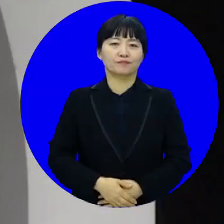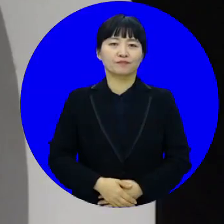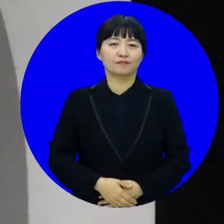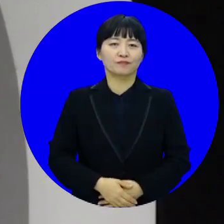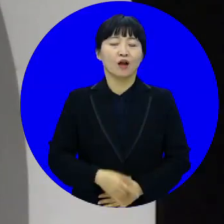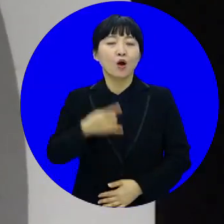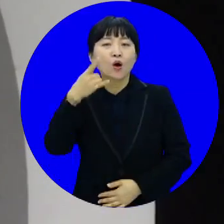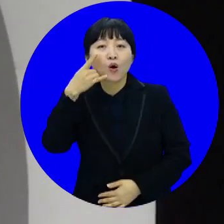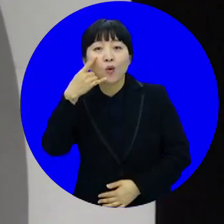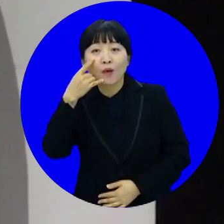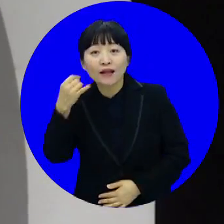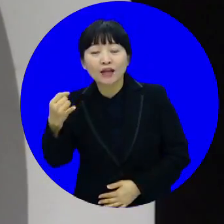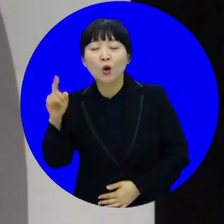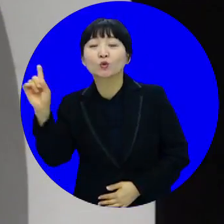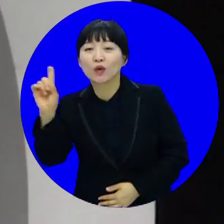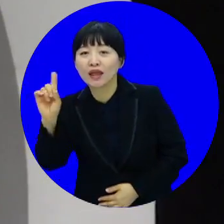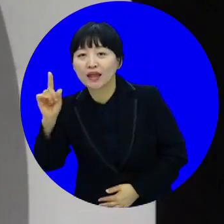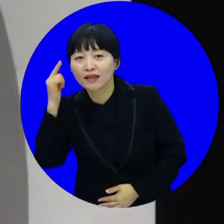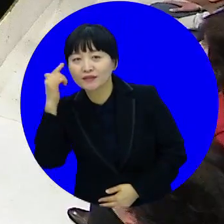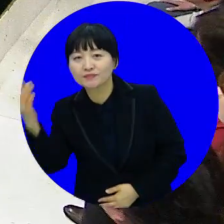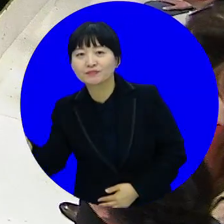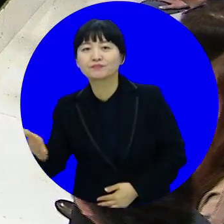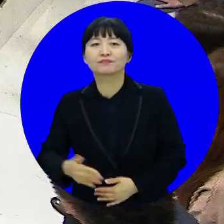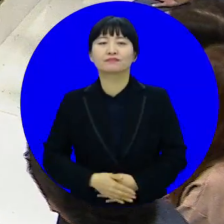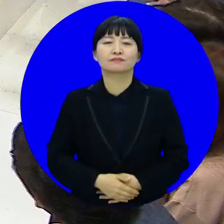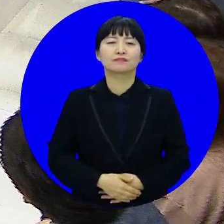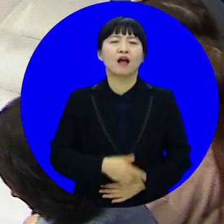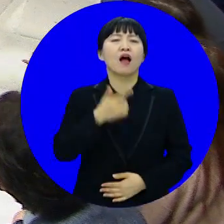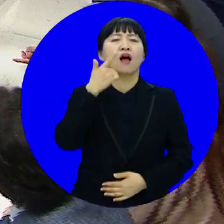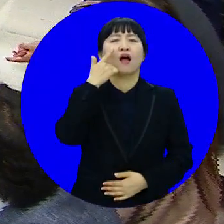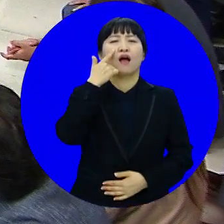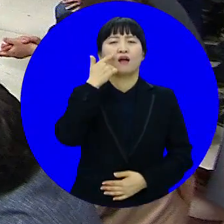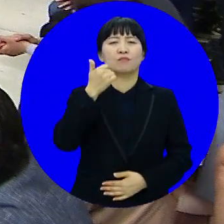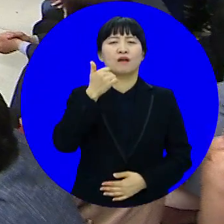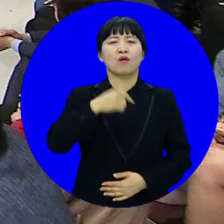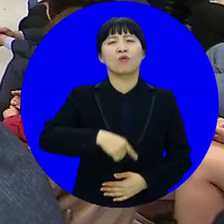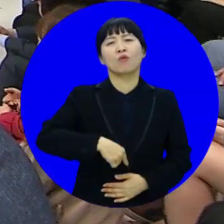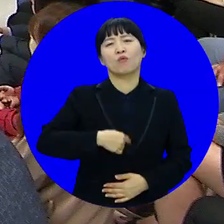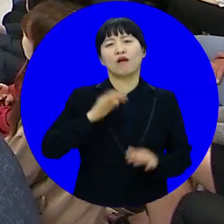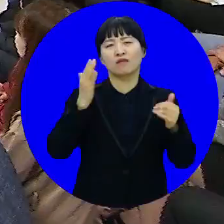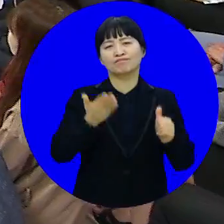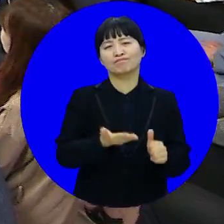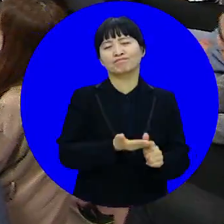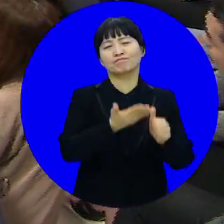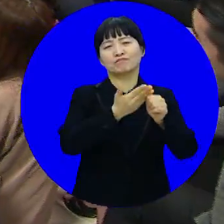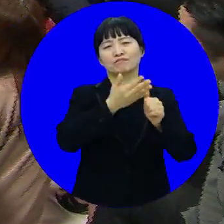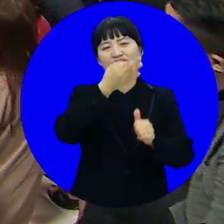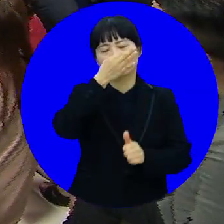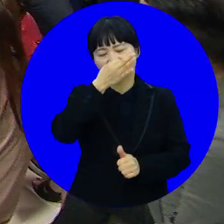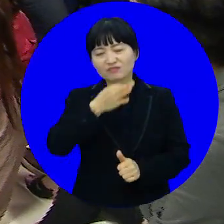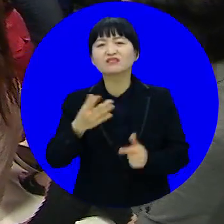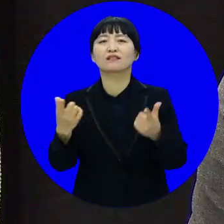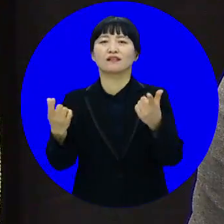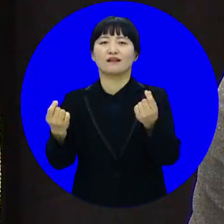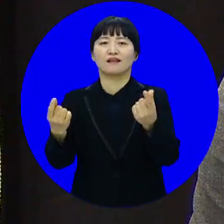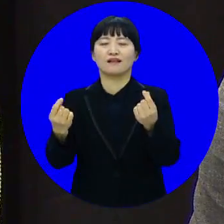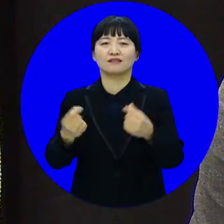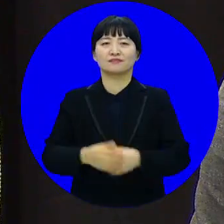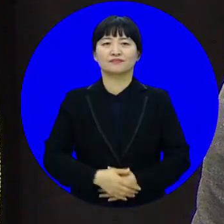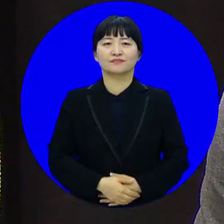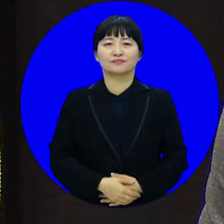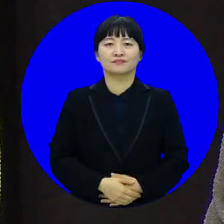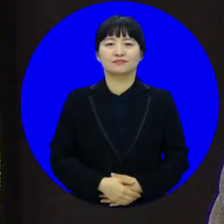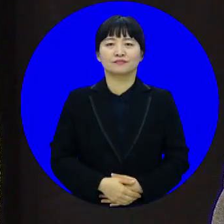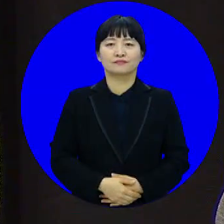수 있는데요. 미나 어머님 어떠세요? 아빠가 혼자서 아이를 양육하는 게 힘들지 않을까요?